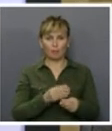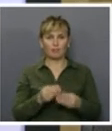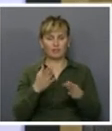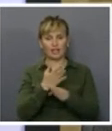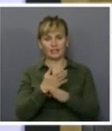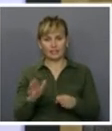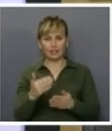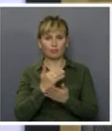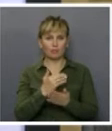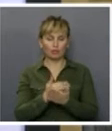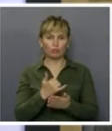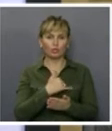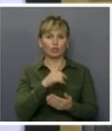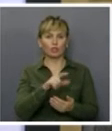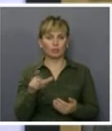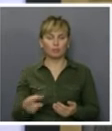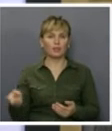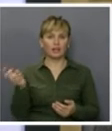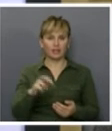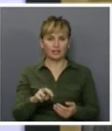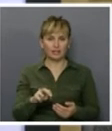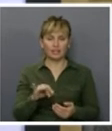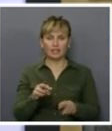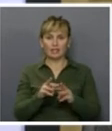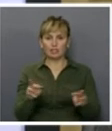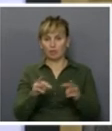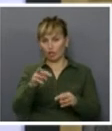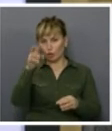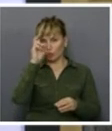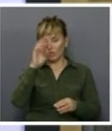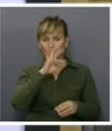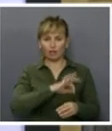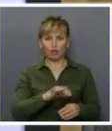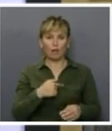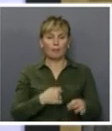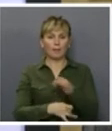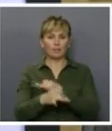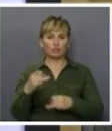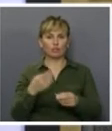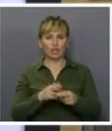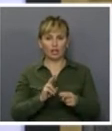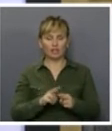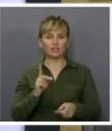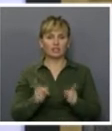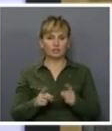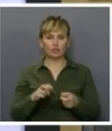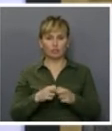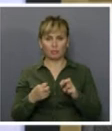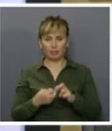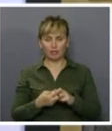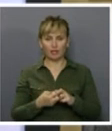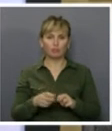нас приходили люди из Национальной палаты предпринимателей, из Департамента государственных доходов. И мы обсуждали эту действительно проблему, да,